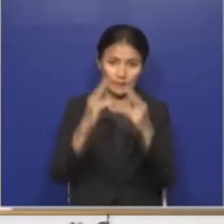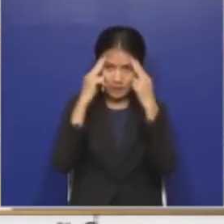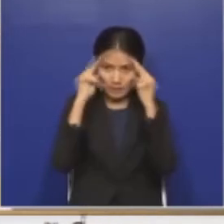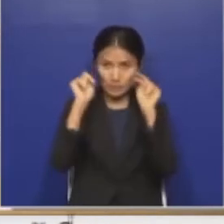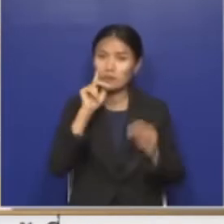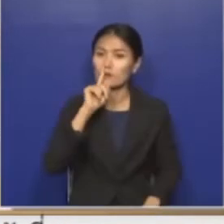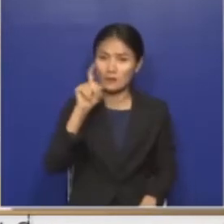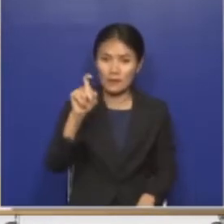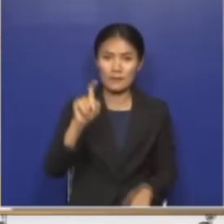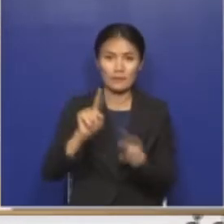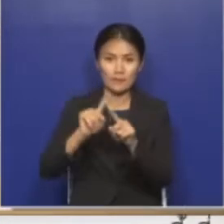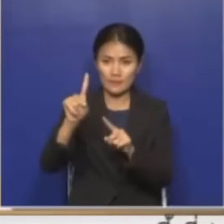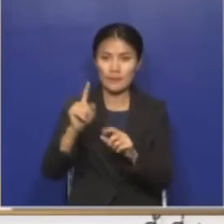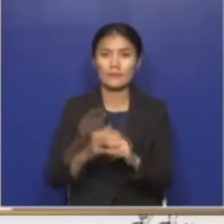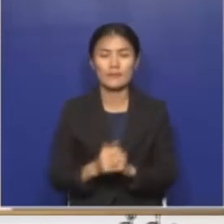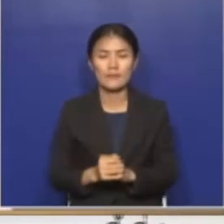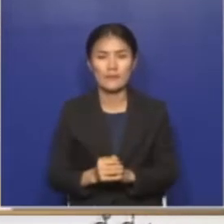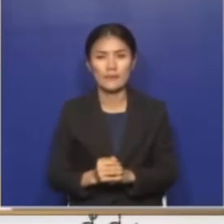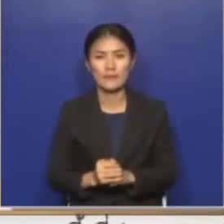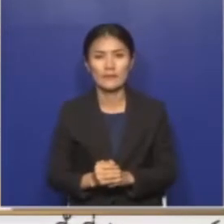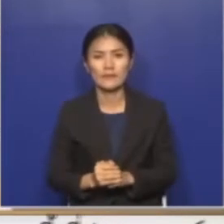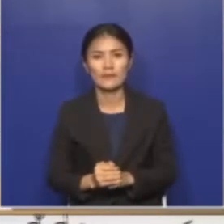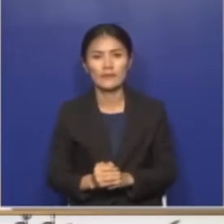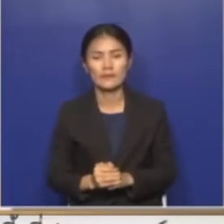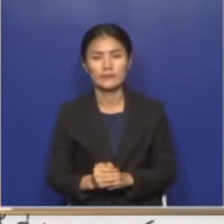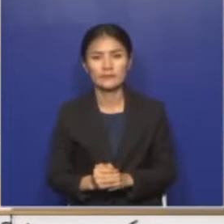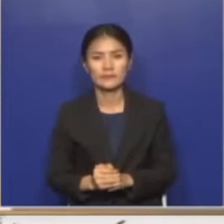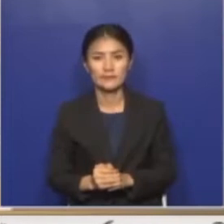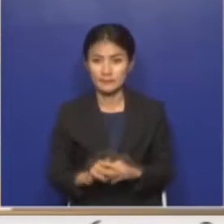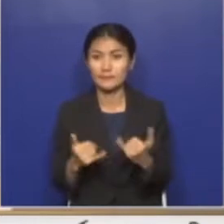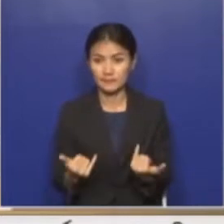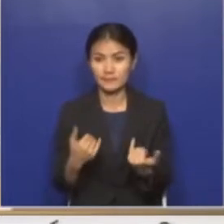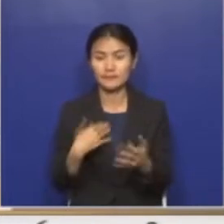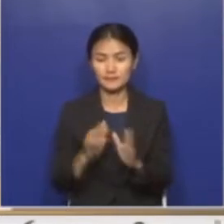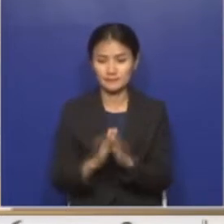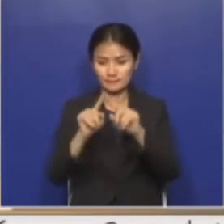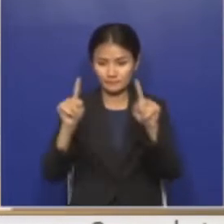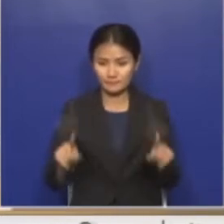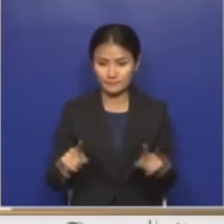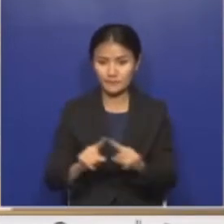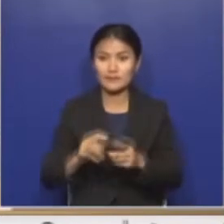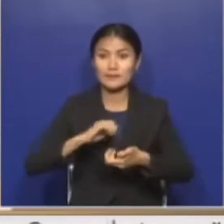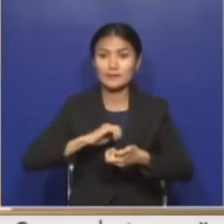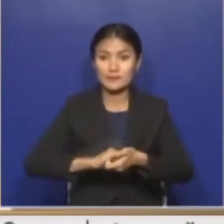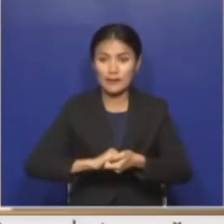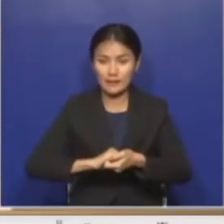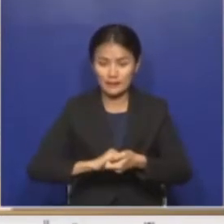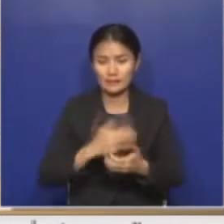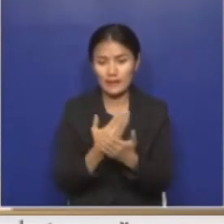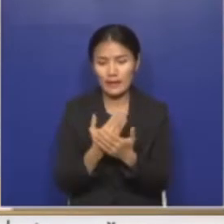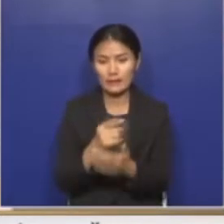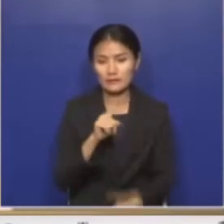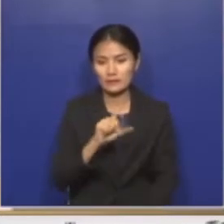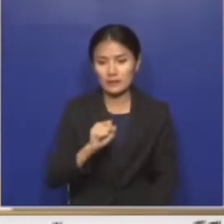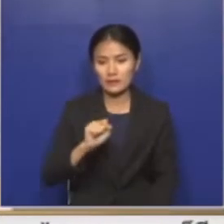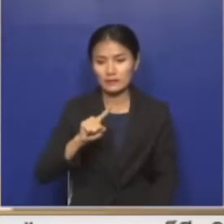เลยนะครับว่านึงเนี่ยสัญญาแสนหนึ่งหมื่นสองพันห้าร้อยล้านเนี่ยมี